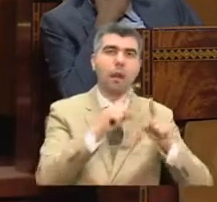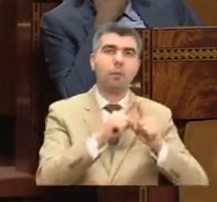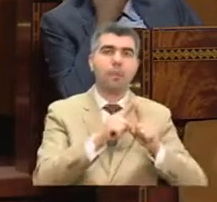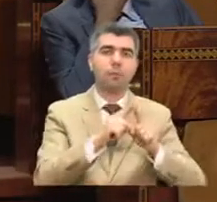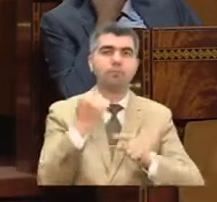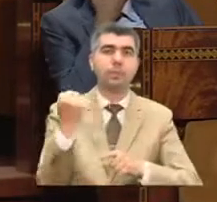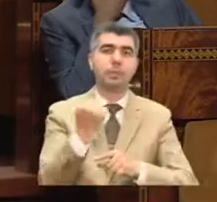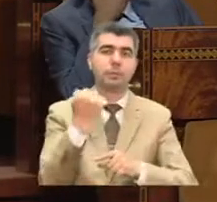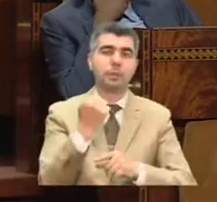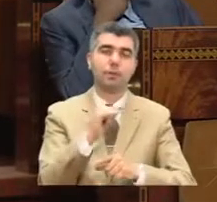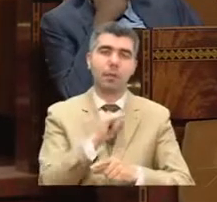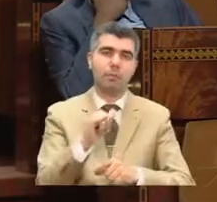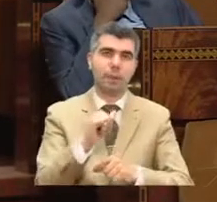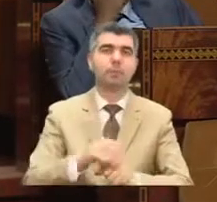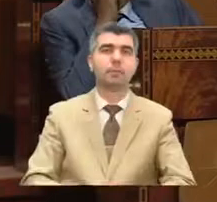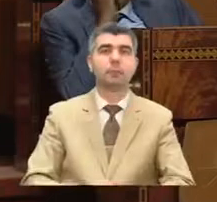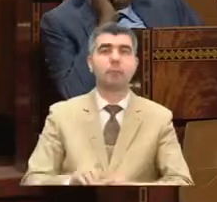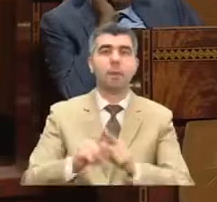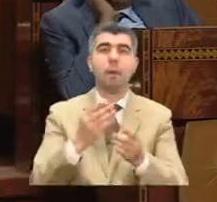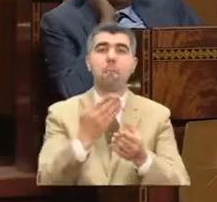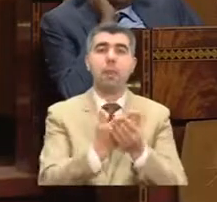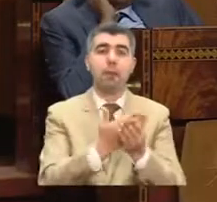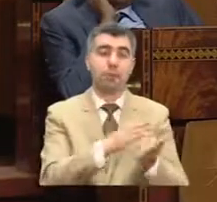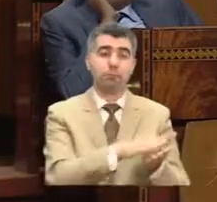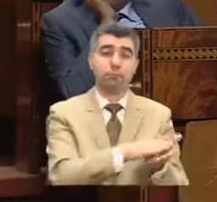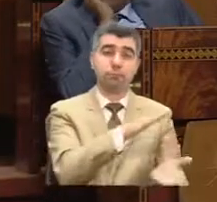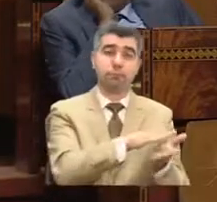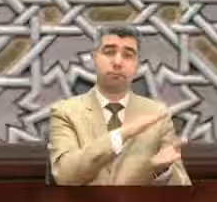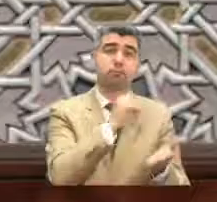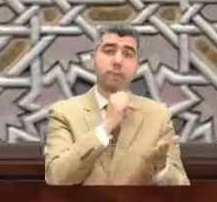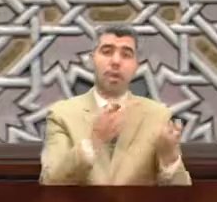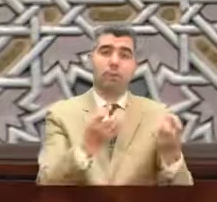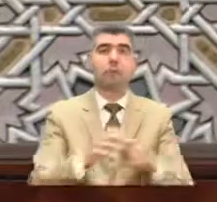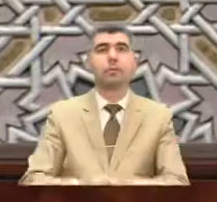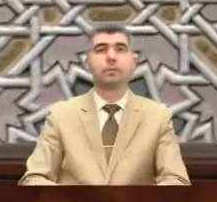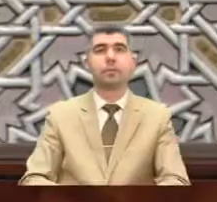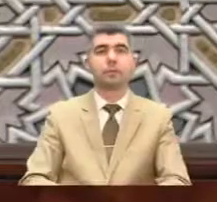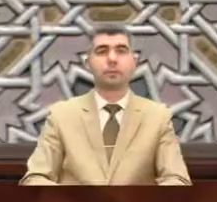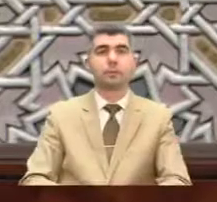المستثمرين. هناك ملفات تنتظر. شكرا سيد النائب المحترم. هل من تعقيب إضافي؟